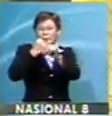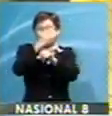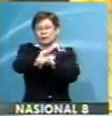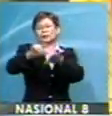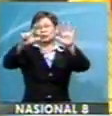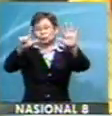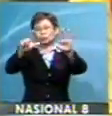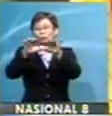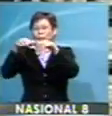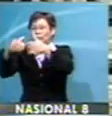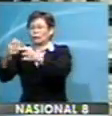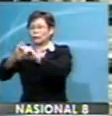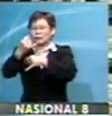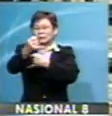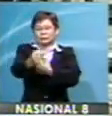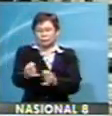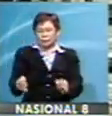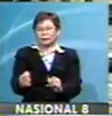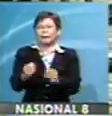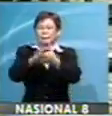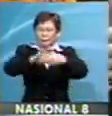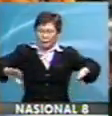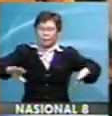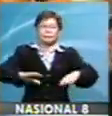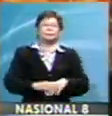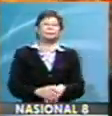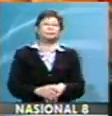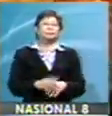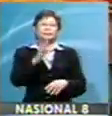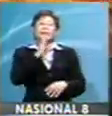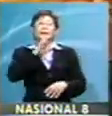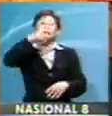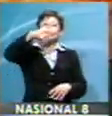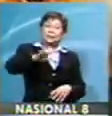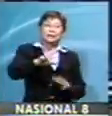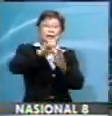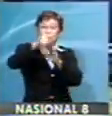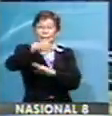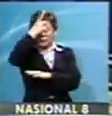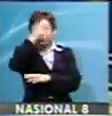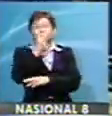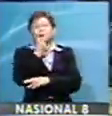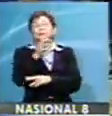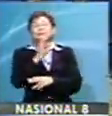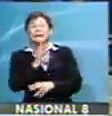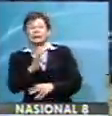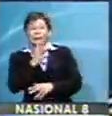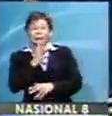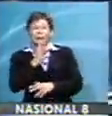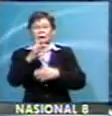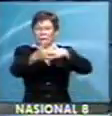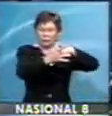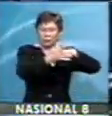dan tujuh pasukan dari jabatan agensi penyelamat bercakap pada sidang media kemudiannya Datuk Seri Ahmad shabri berkata